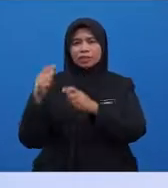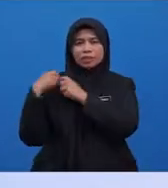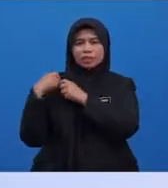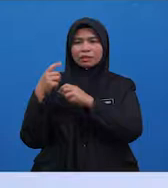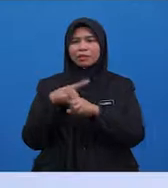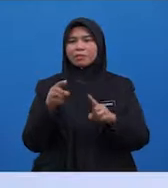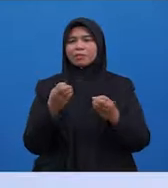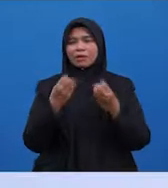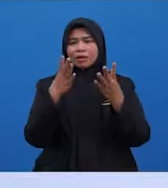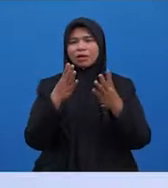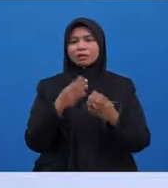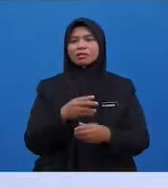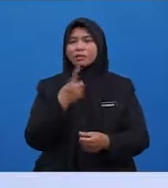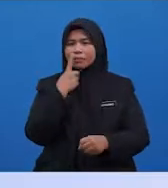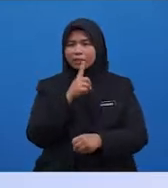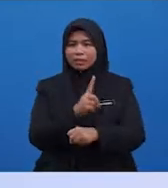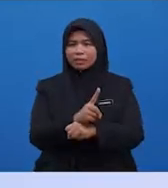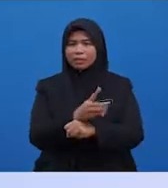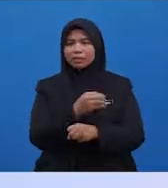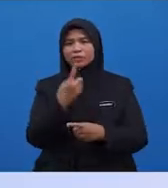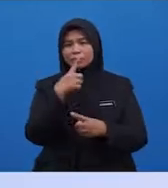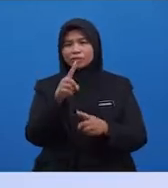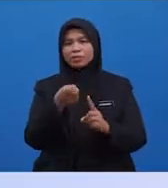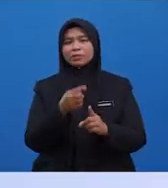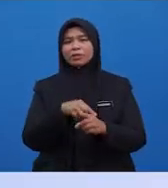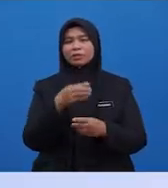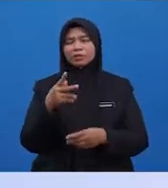banyak arahan dan suruhan daripada pihak lain.